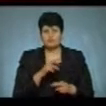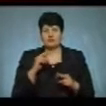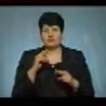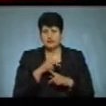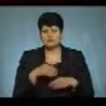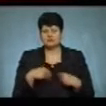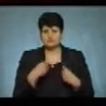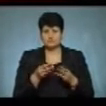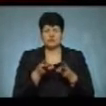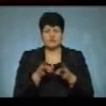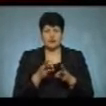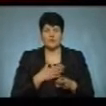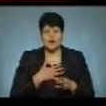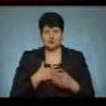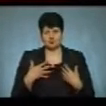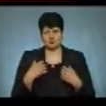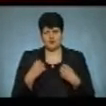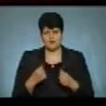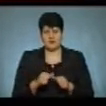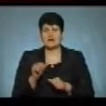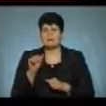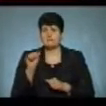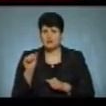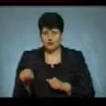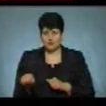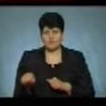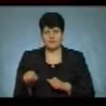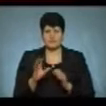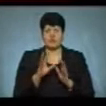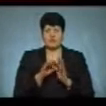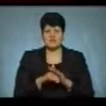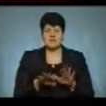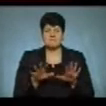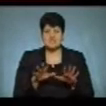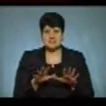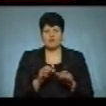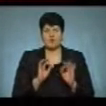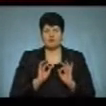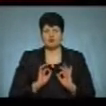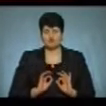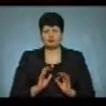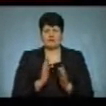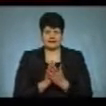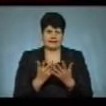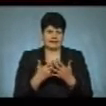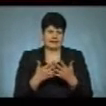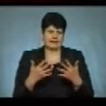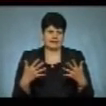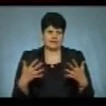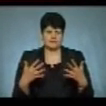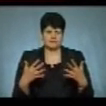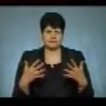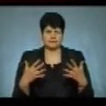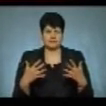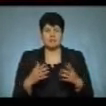ця котельня нашому здоров'ю. Окрім того, в провадженні місцевої прокуратури є декілька справ.